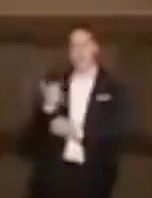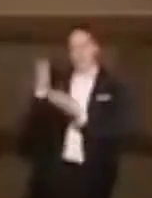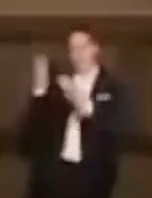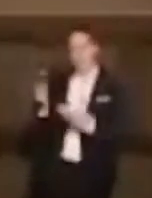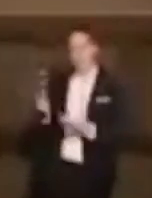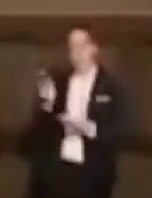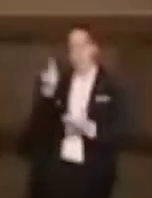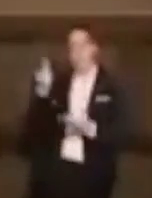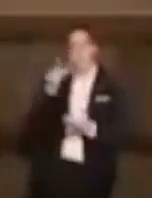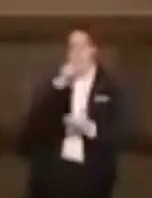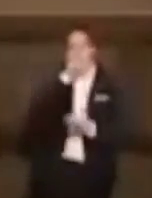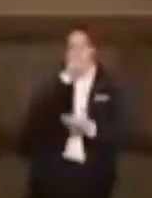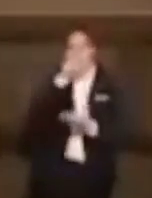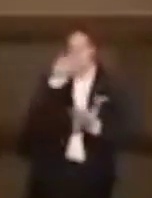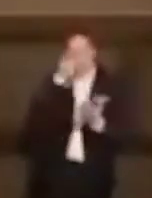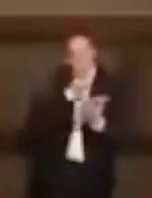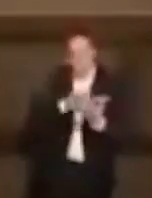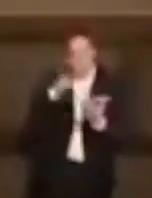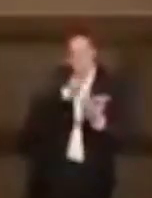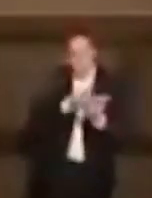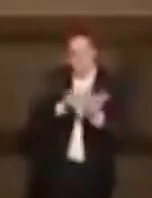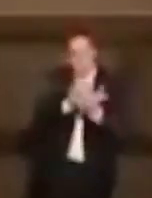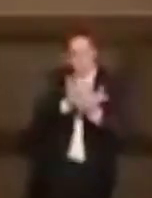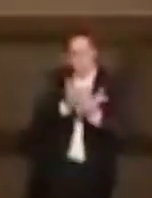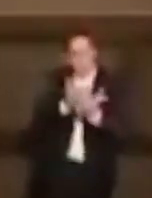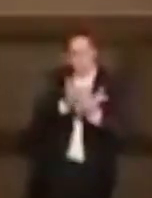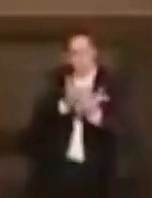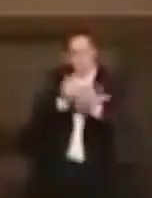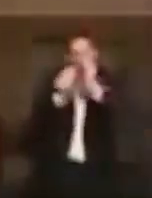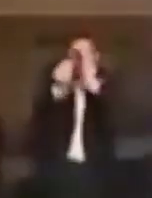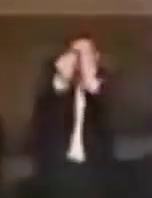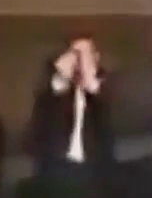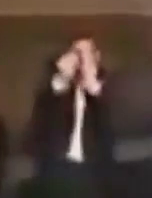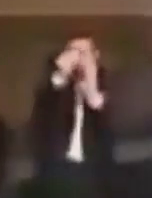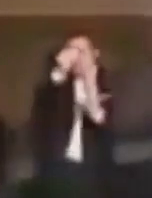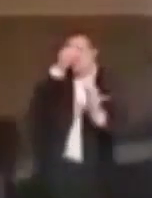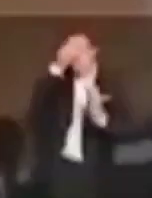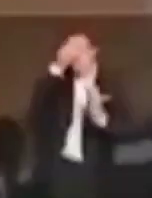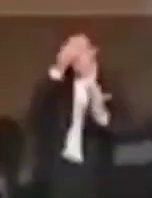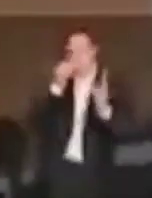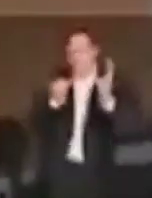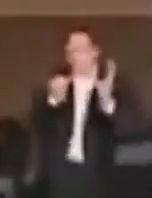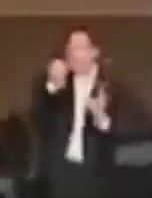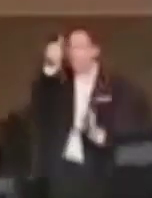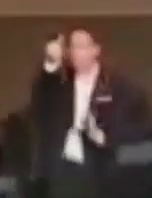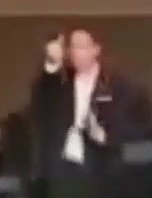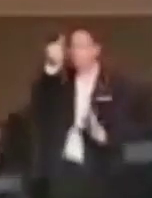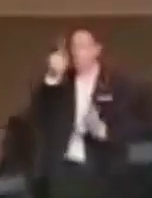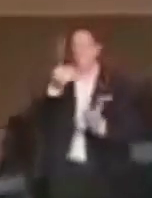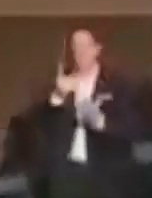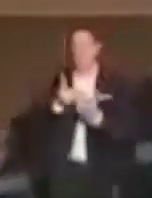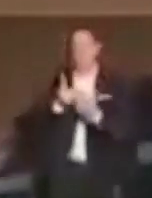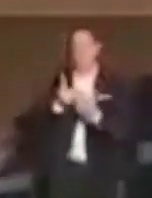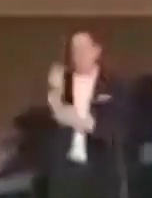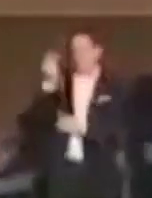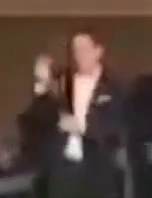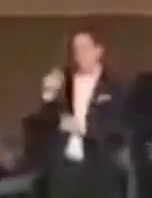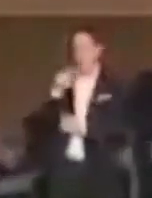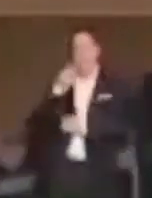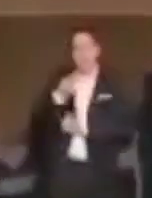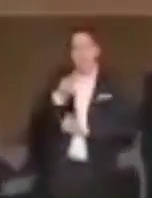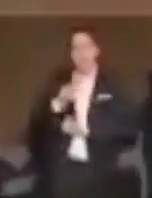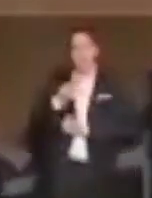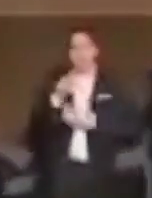شما می خواهید چهره خوبی از اسلام نشان بدهید. آیا این اسلام شماست؟ آیا